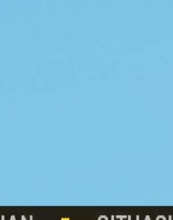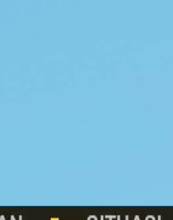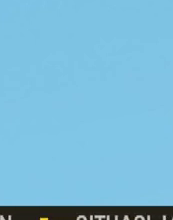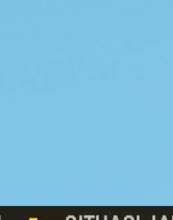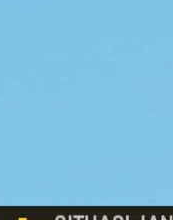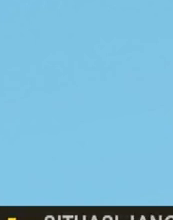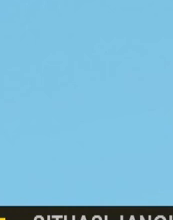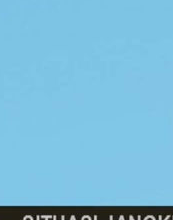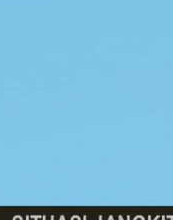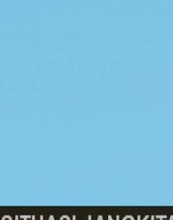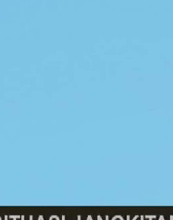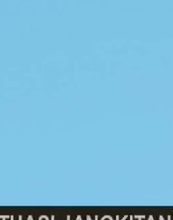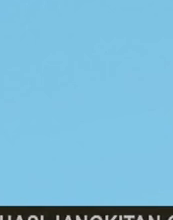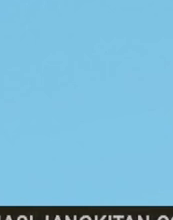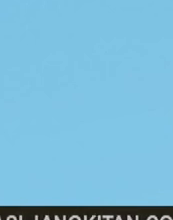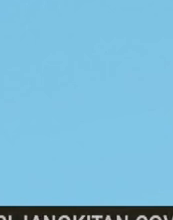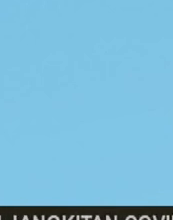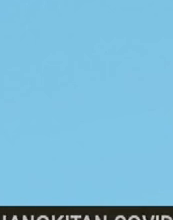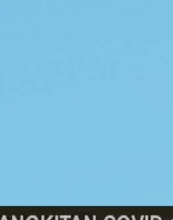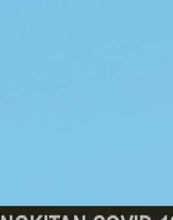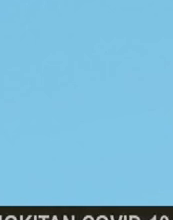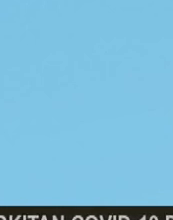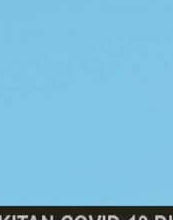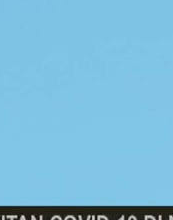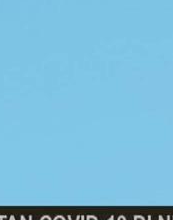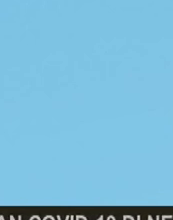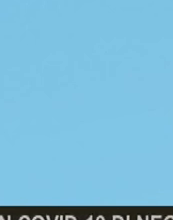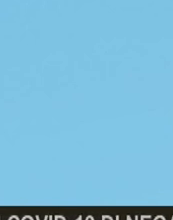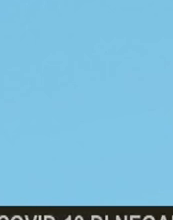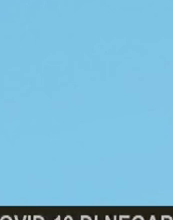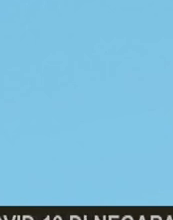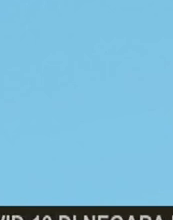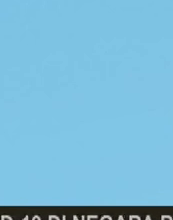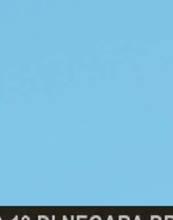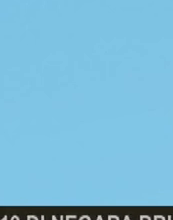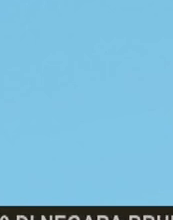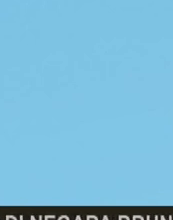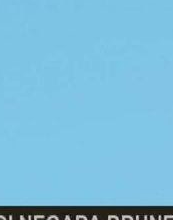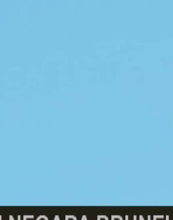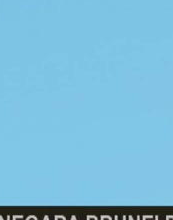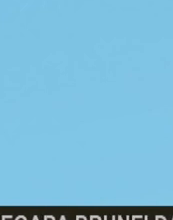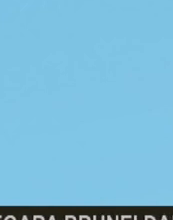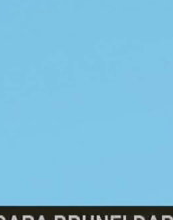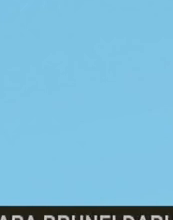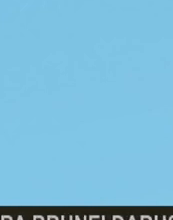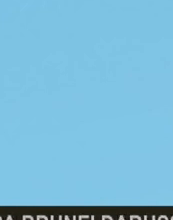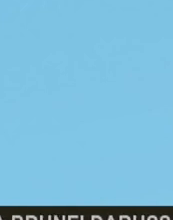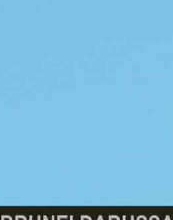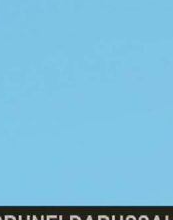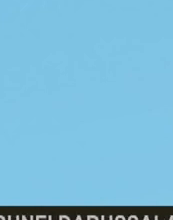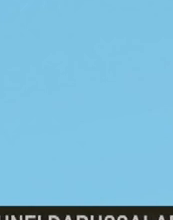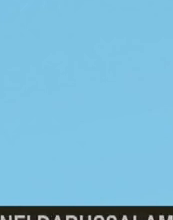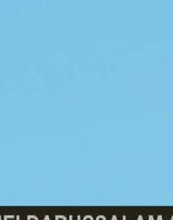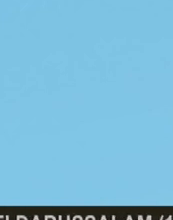160908 Ringgit pada tempo yang sama tahun 2020 penguasa kanan Bombay dan penyelamat Muhammad yudiswan